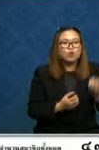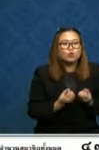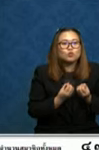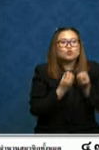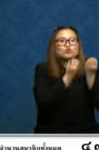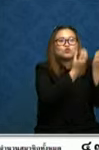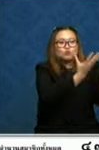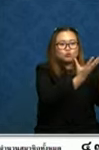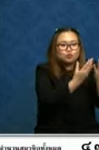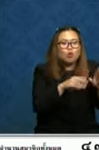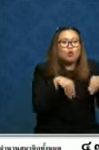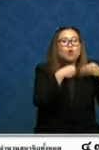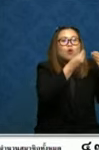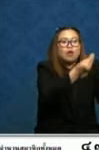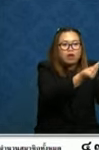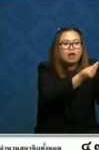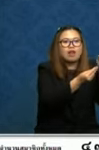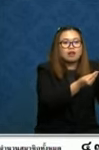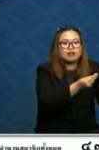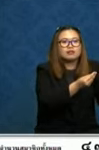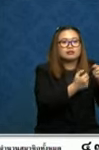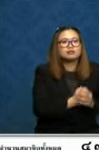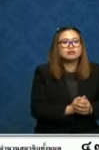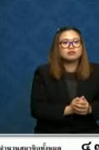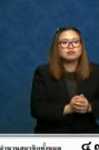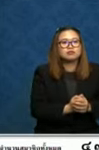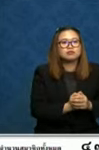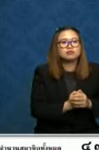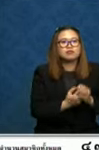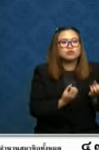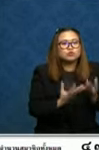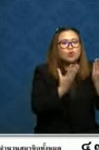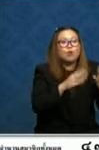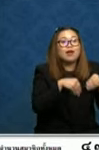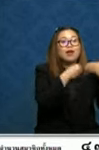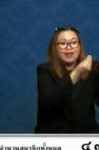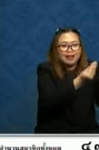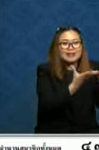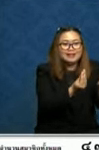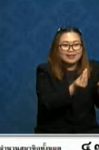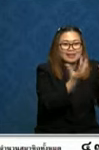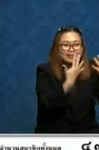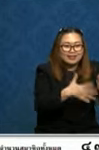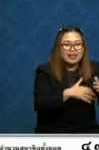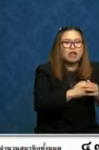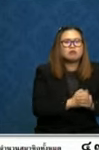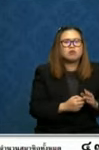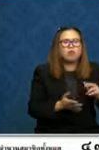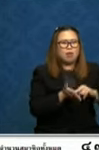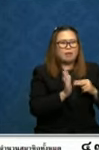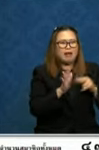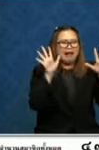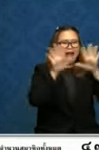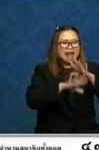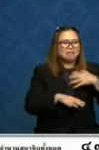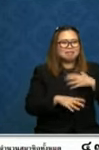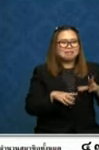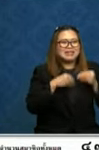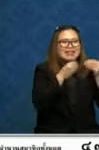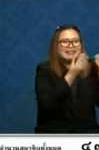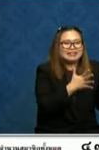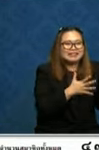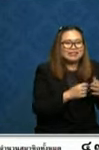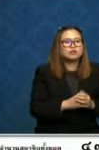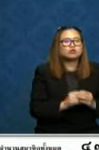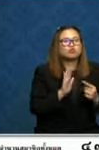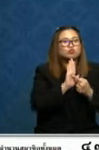ให้แก่ธนารักษ์นะครับบอกว่าส่งคืนให้แก่ธนารักษ์แต่ว่ามันเป็นการส่งคืนแบบไม่อยากให้อ่ะครับนะครับอ